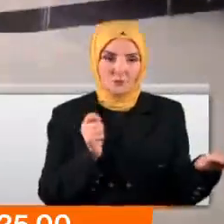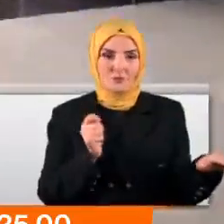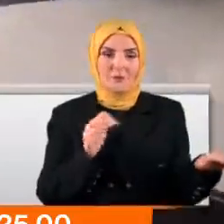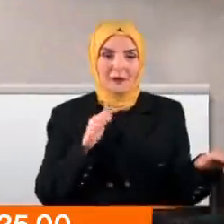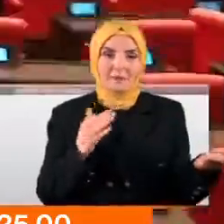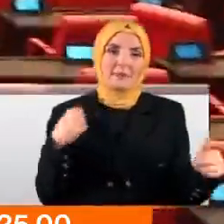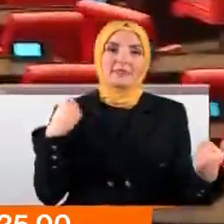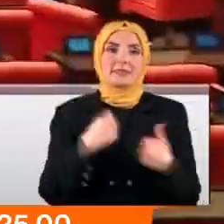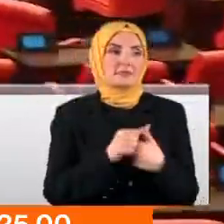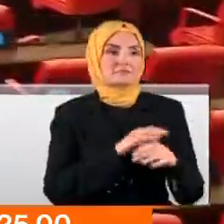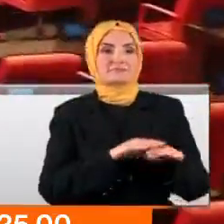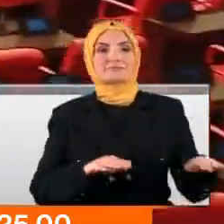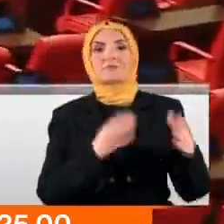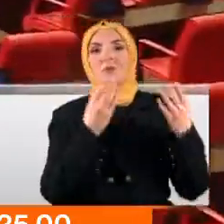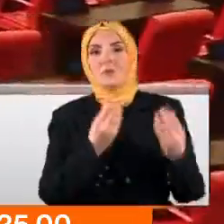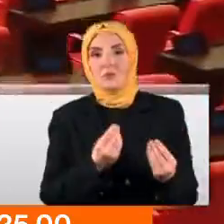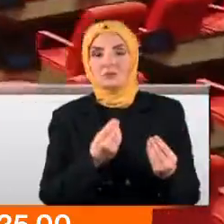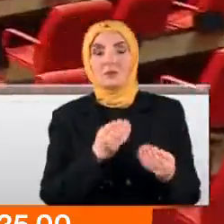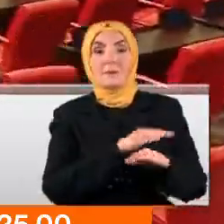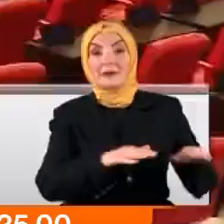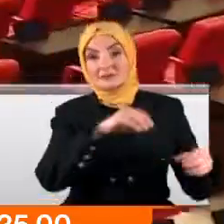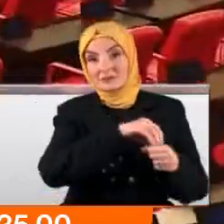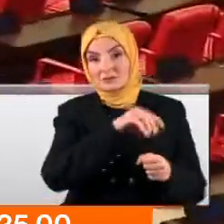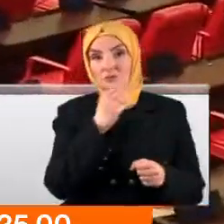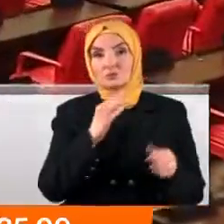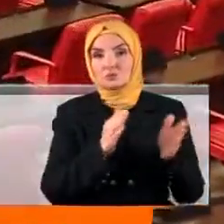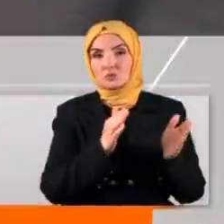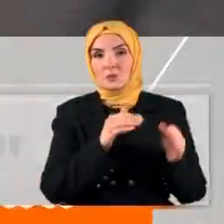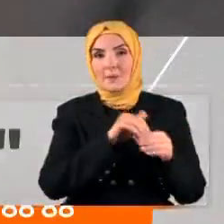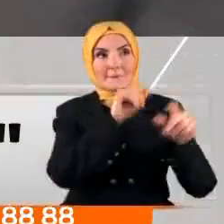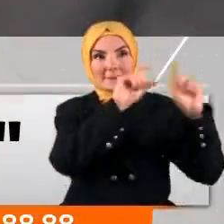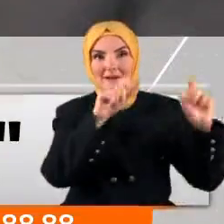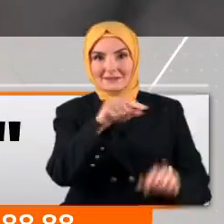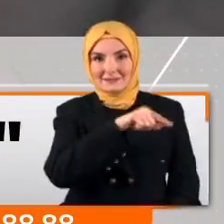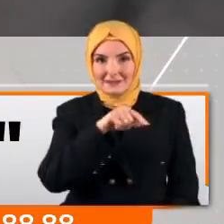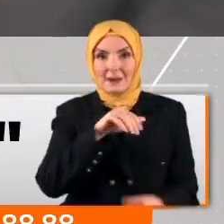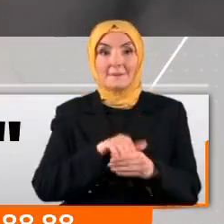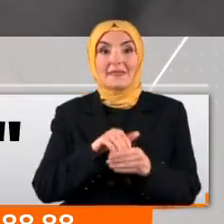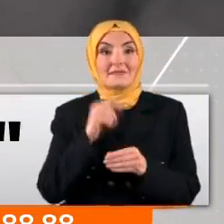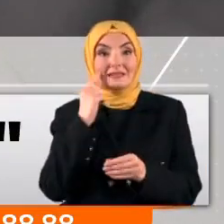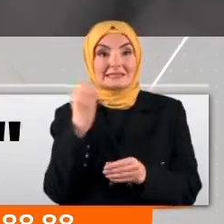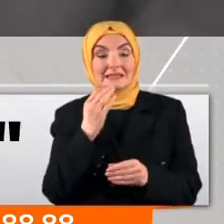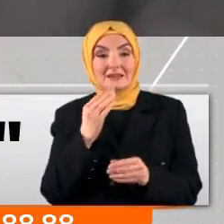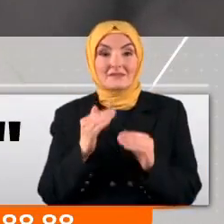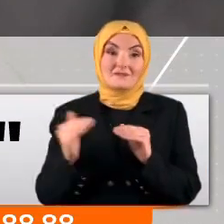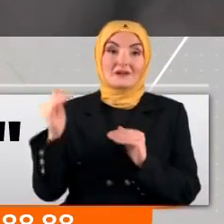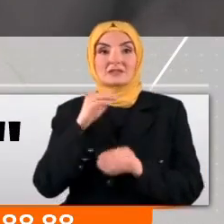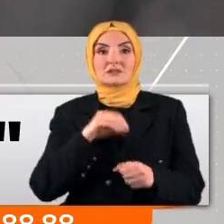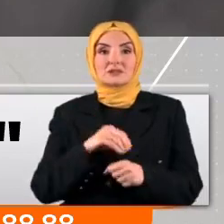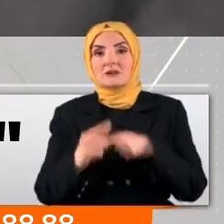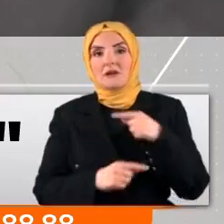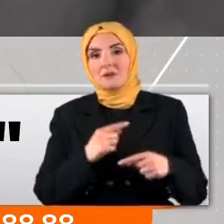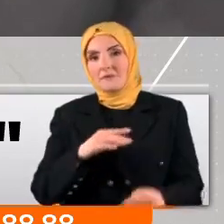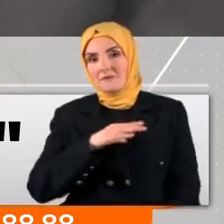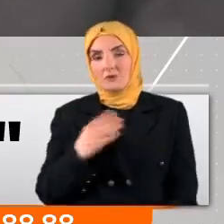küçük partilerse milletvekili sayısını artırmak için çare arayışına girdi. Üç parti ayrı ayrı seçime girdiğimiz takdirde